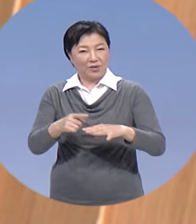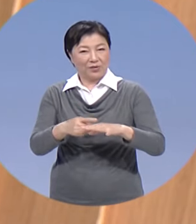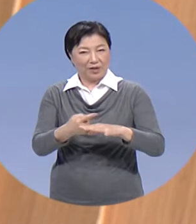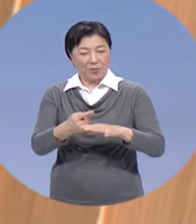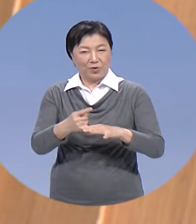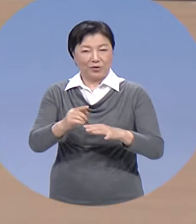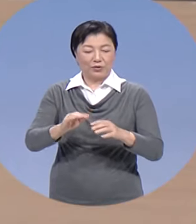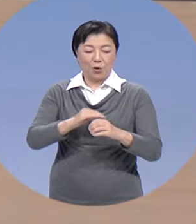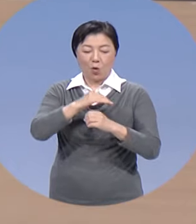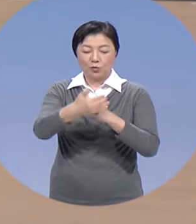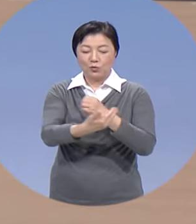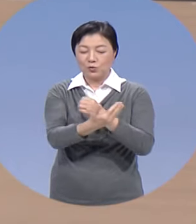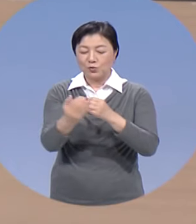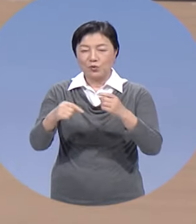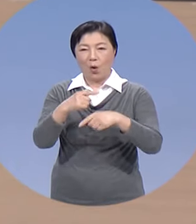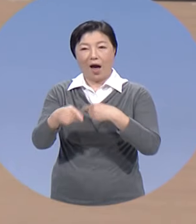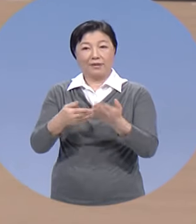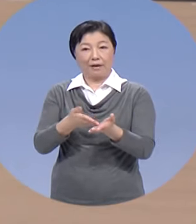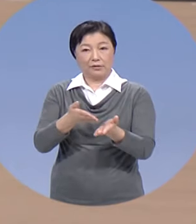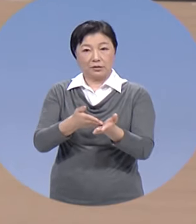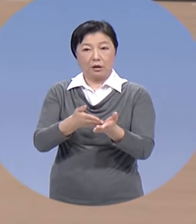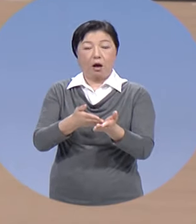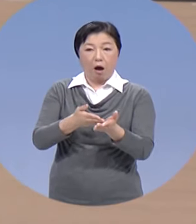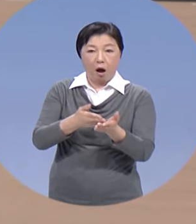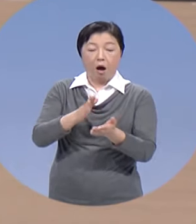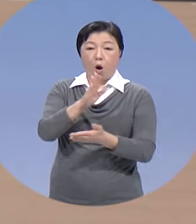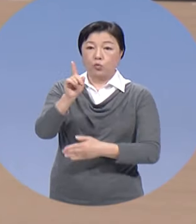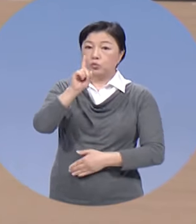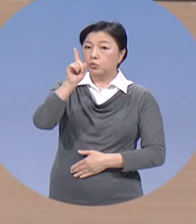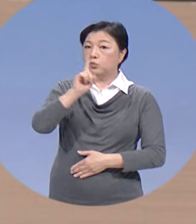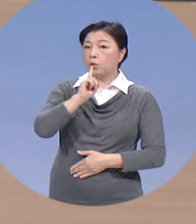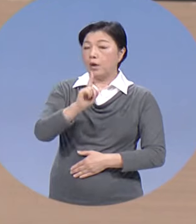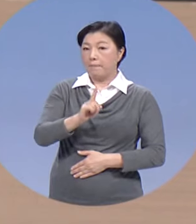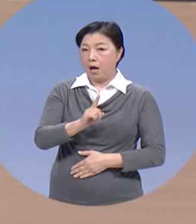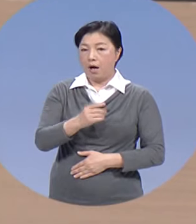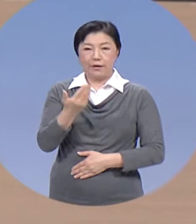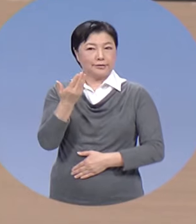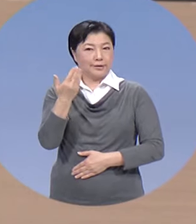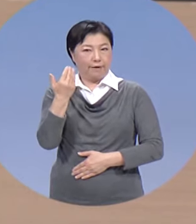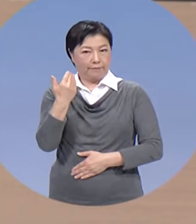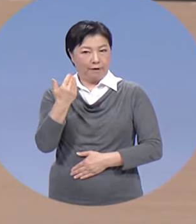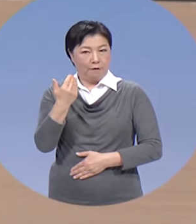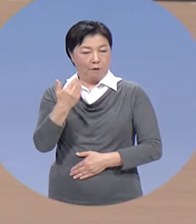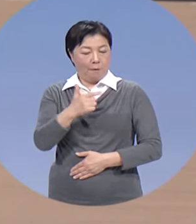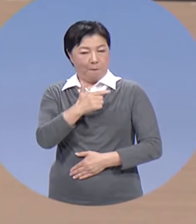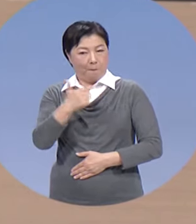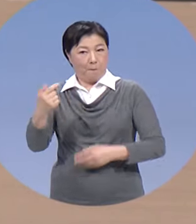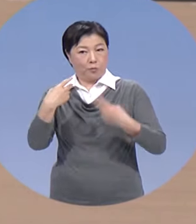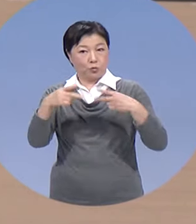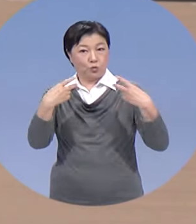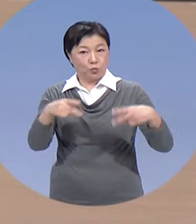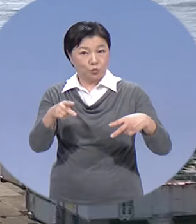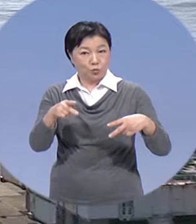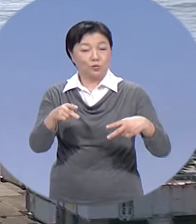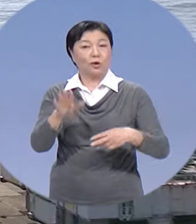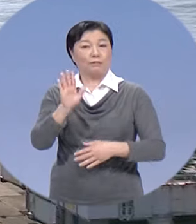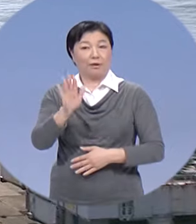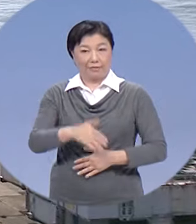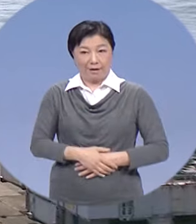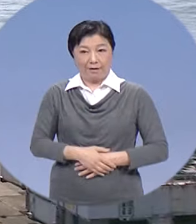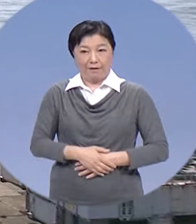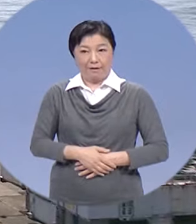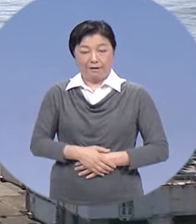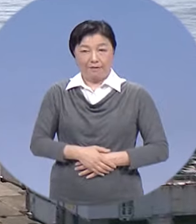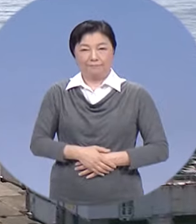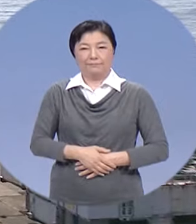話です。 宇宙の話といえば、先月ビッグニュースが入りましたね。